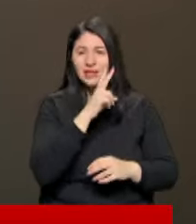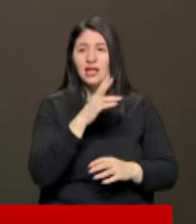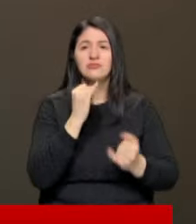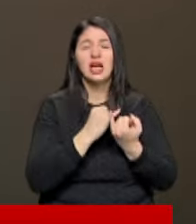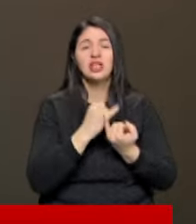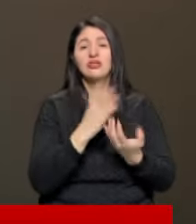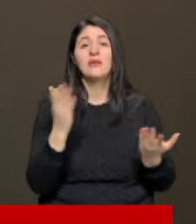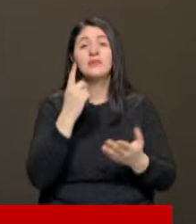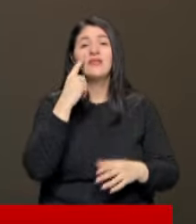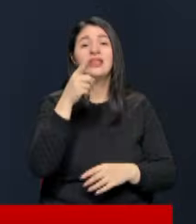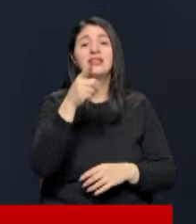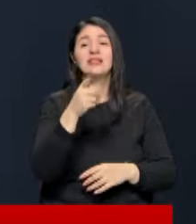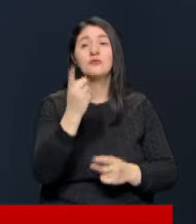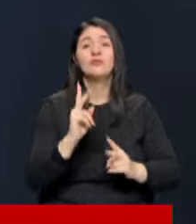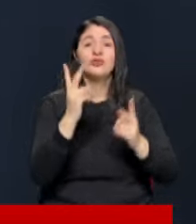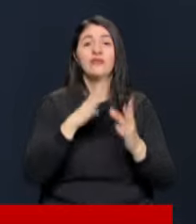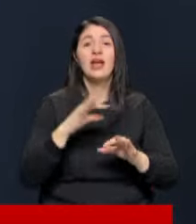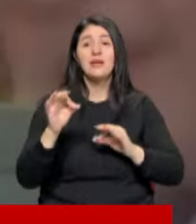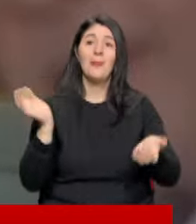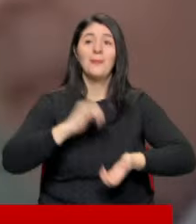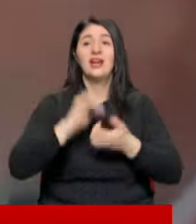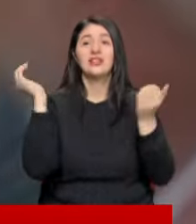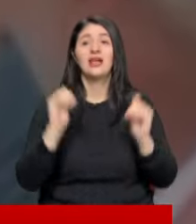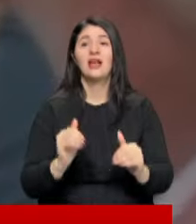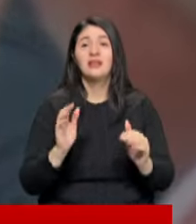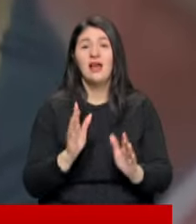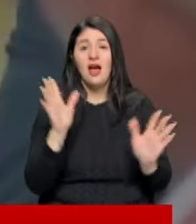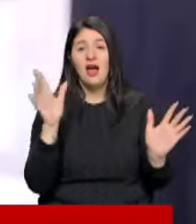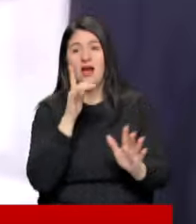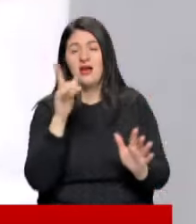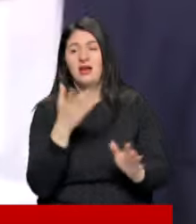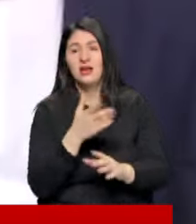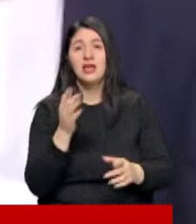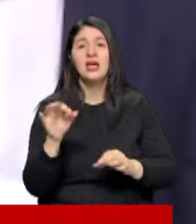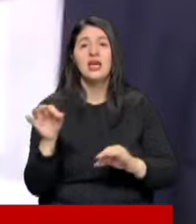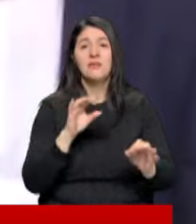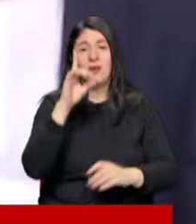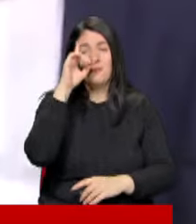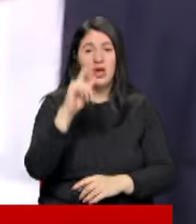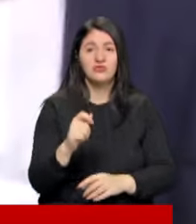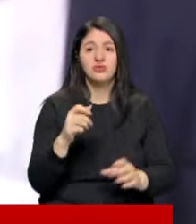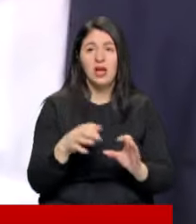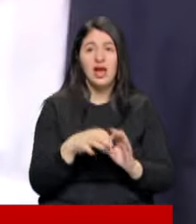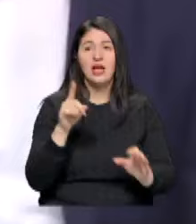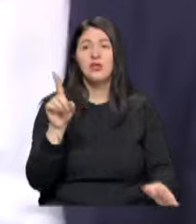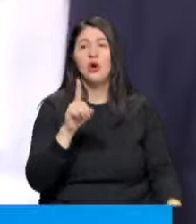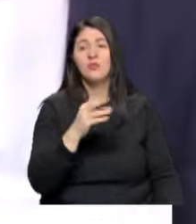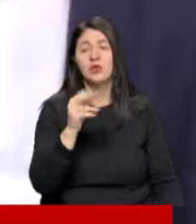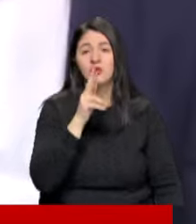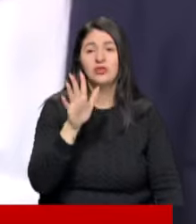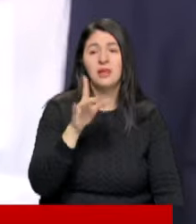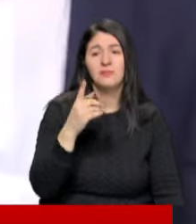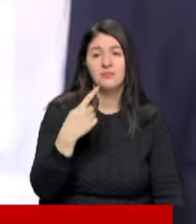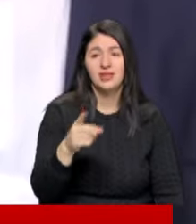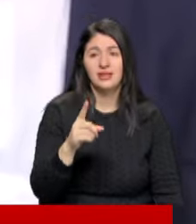kardeşlerim, devletten size müjde. İmar barışı geldi. İmar başvurusuyla alakalı 10 milyon 350